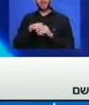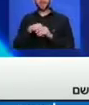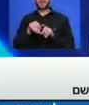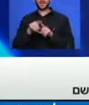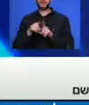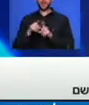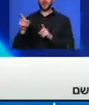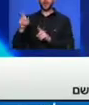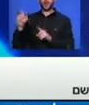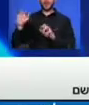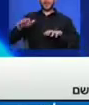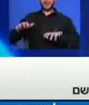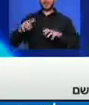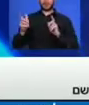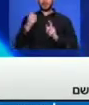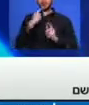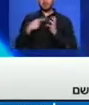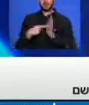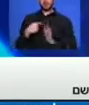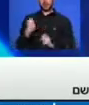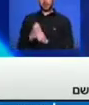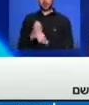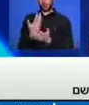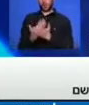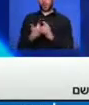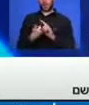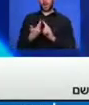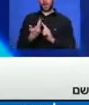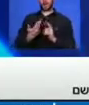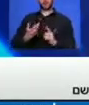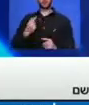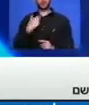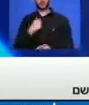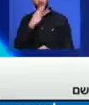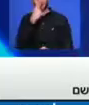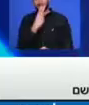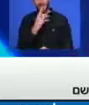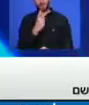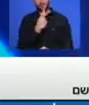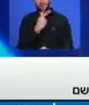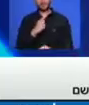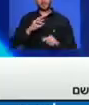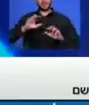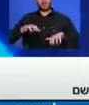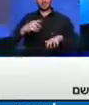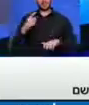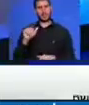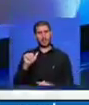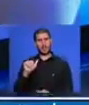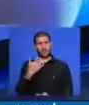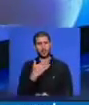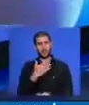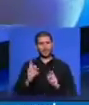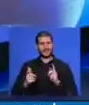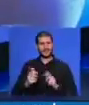לאוברדור להגיד, אני כן עושה, אני כן פועל. אז, הנה, אז אני רוצה שנראה את הדברים שאמר אוברדור בסוף השבוע, הנה.